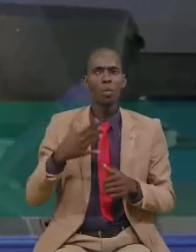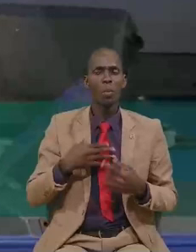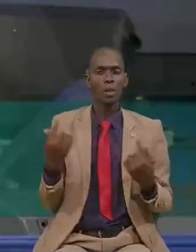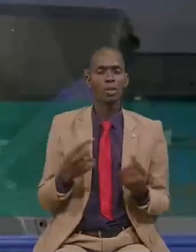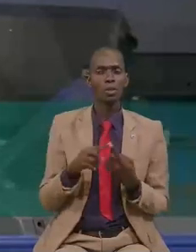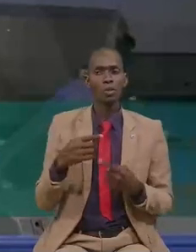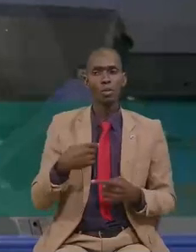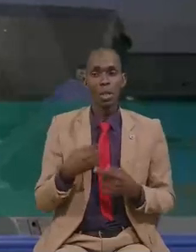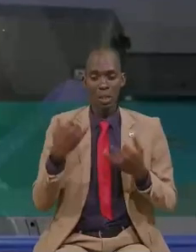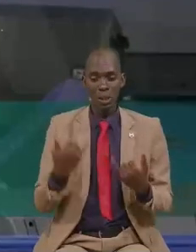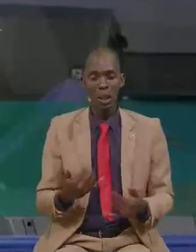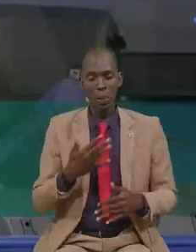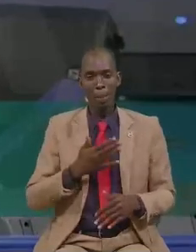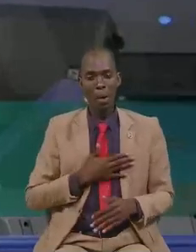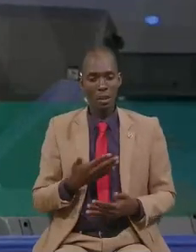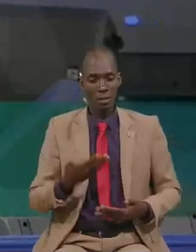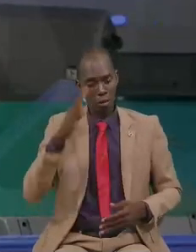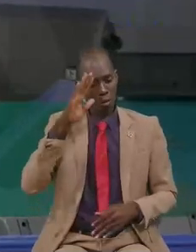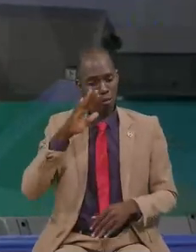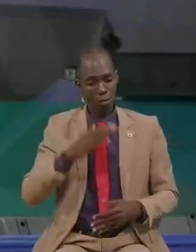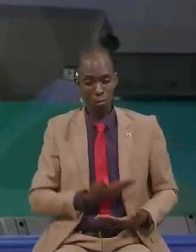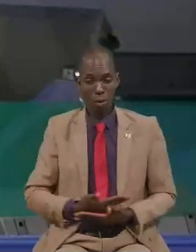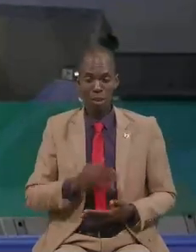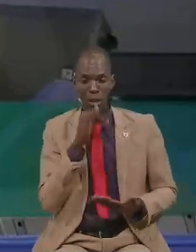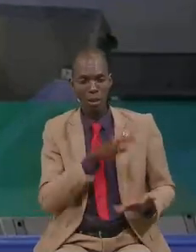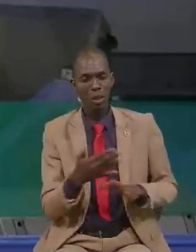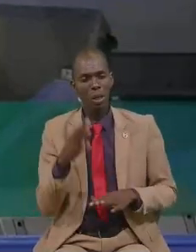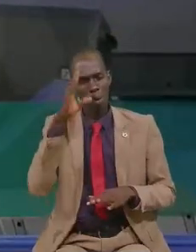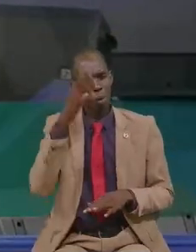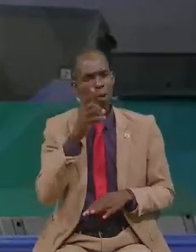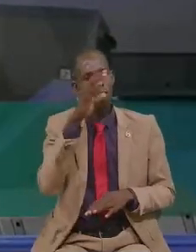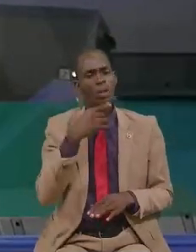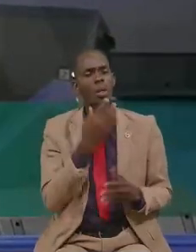Oh, mon enfant est mort. Et l'homme de Dieu dit, amène l'enfant.